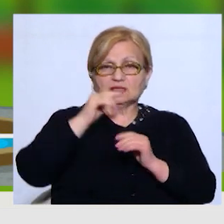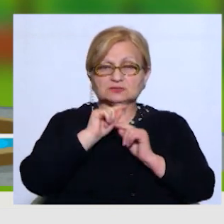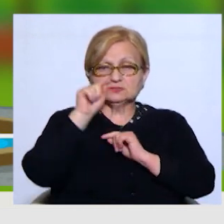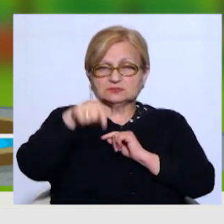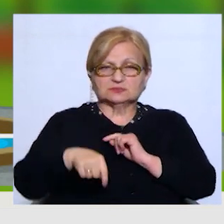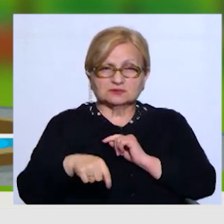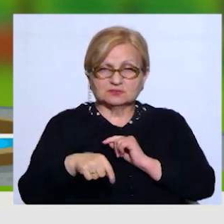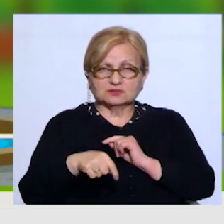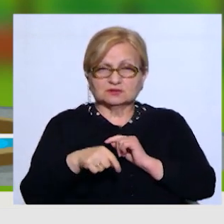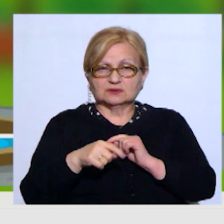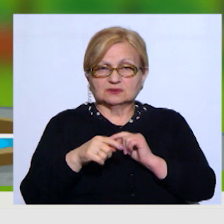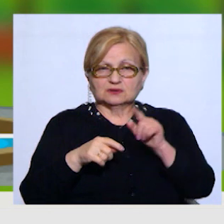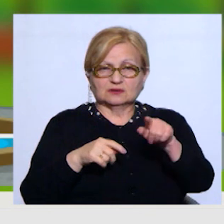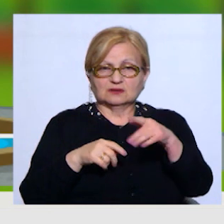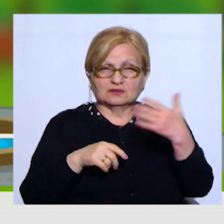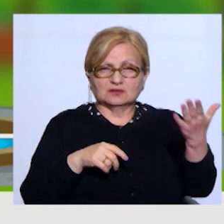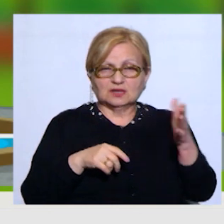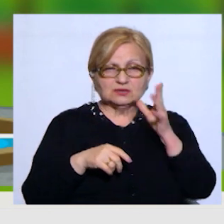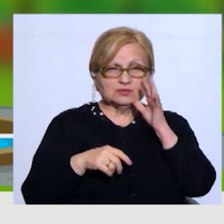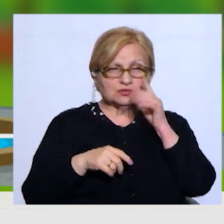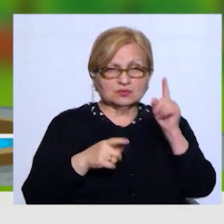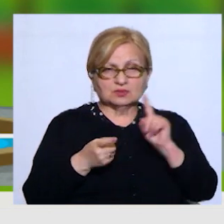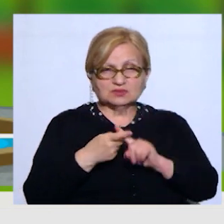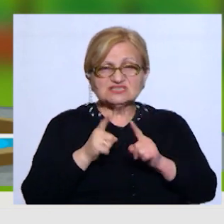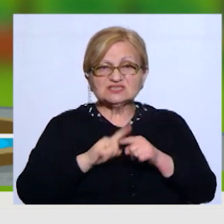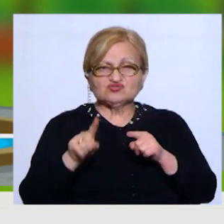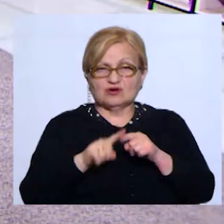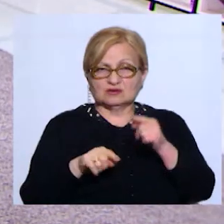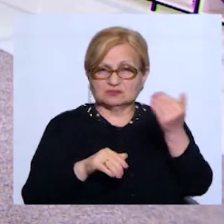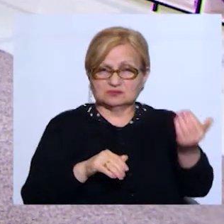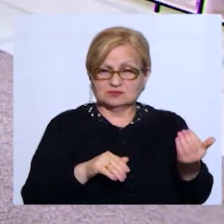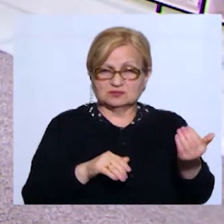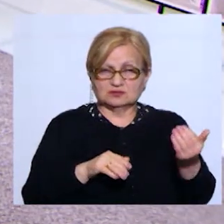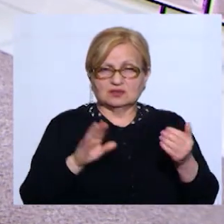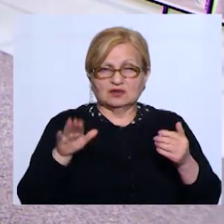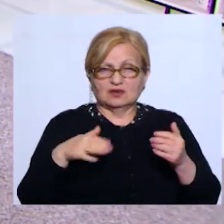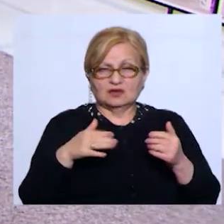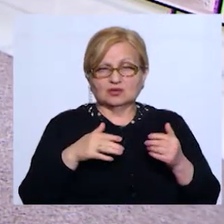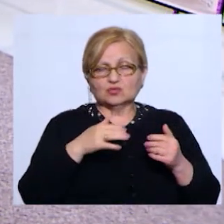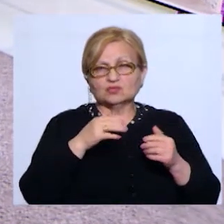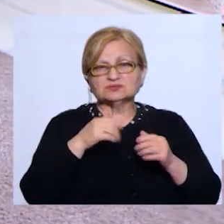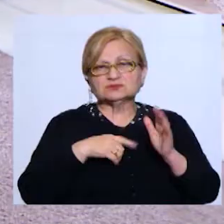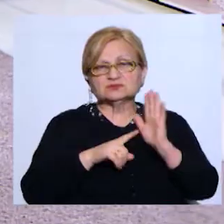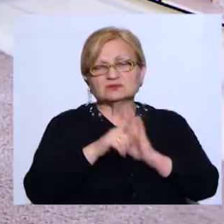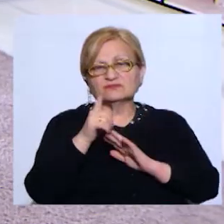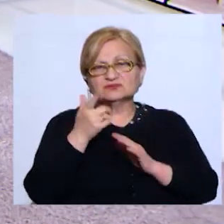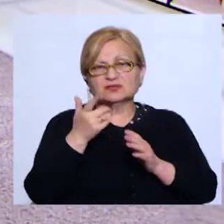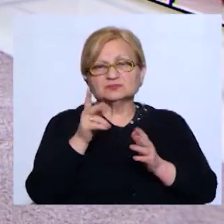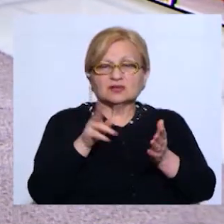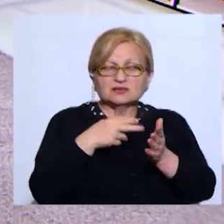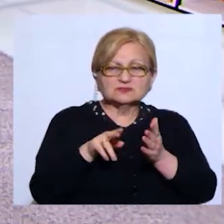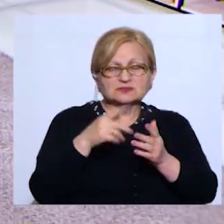თუ დავაფიქსირე. აი ეს არის თქვათ დროის დამოკიდებულება სიჩქარესთან. ანუ მე გააჩნია როგორ დავიწყებთ ამის ანალიზს, მაგრამ მე